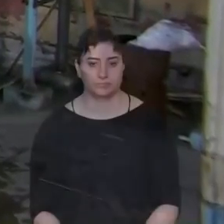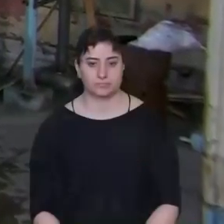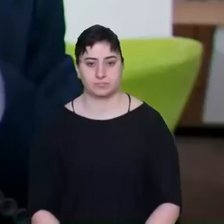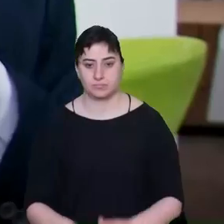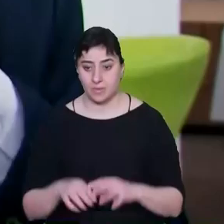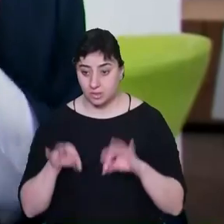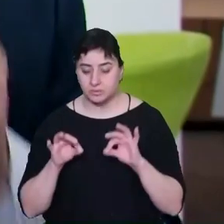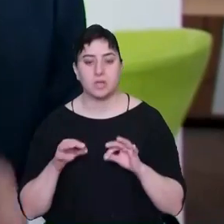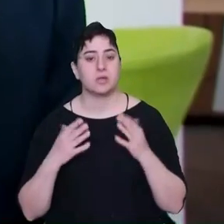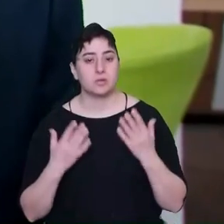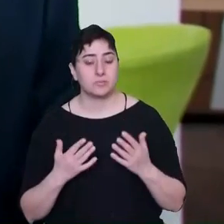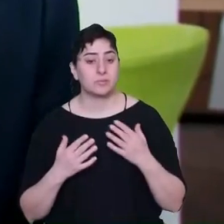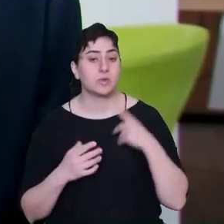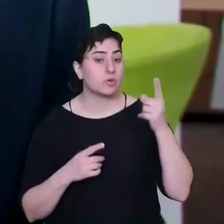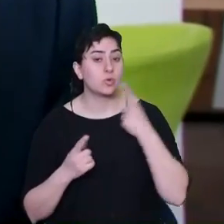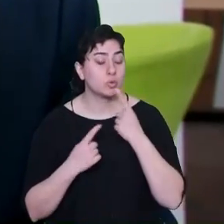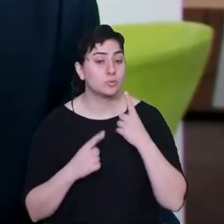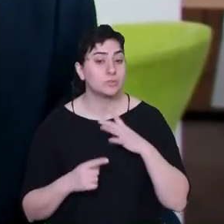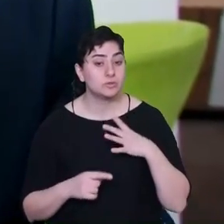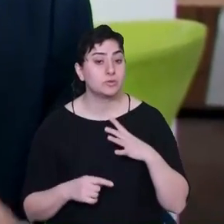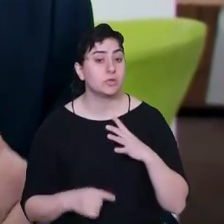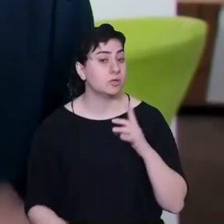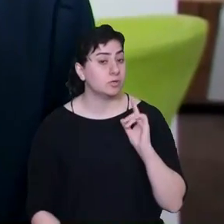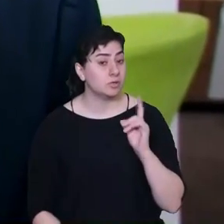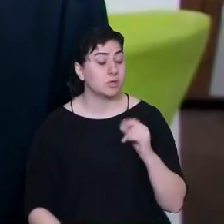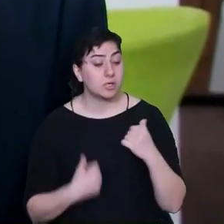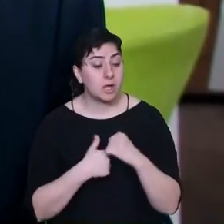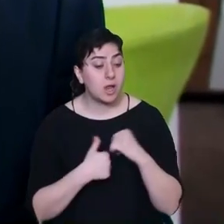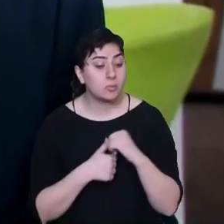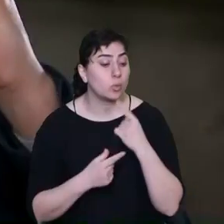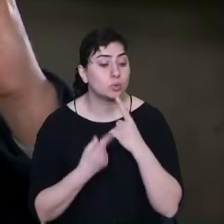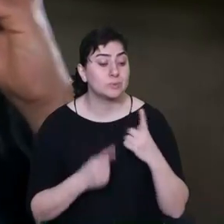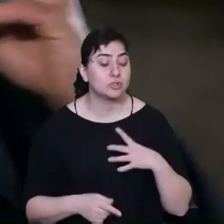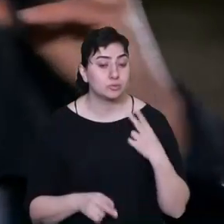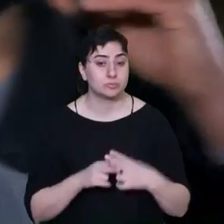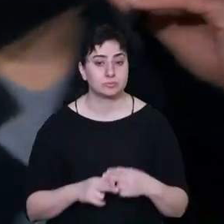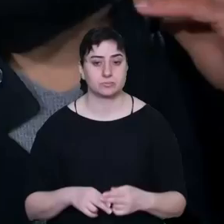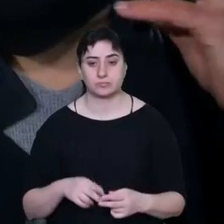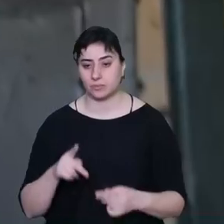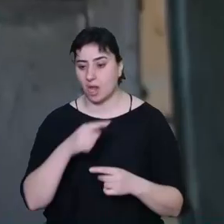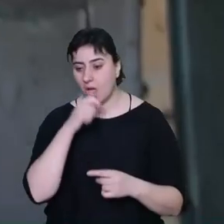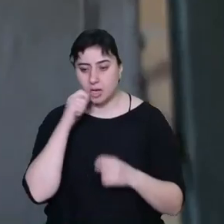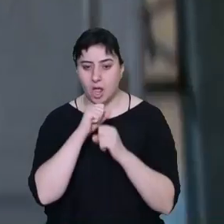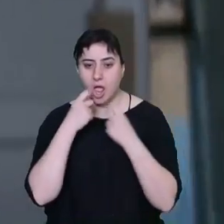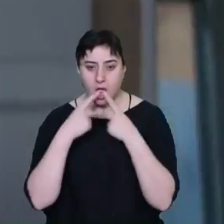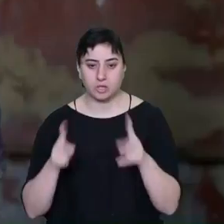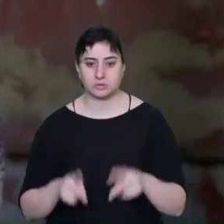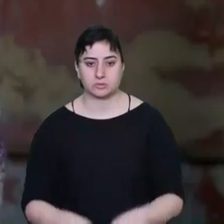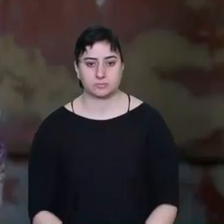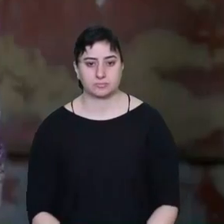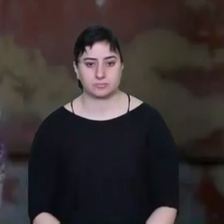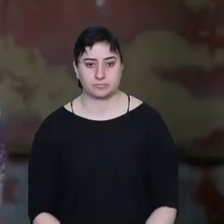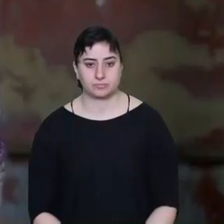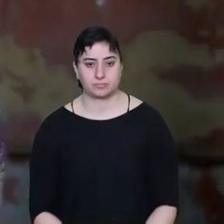Hazır mısın? Biricik'im, onunla konuşmak istiyorum hemen. Karımla konuşmak istiyorum hemen. Aç şunu ağzını. Dudakların